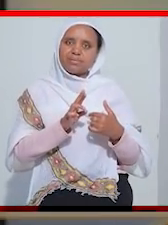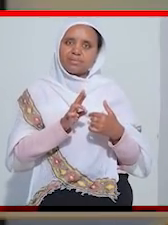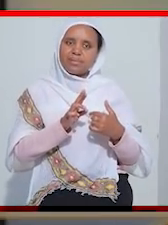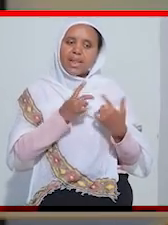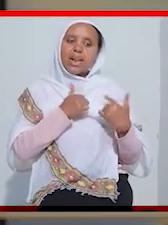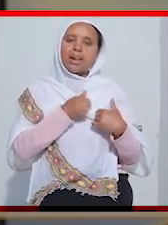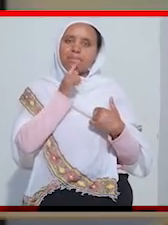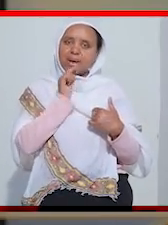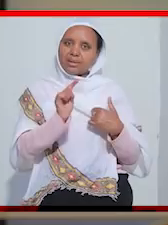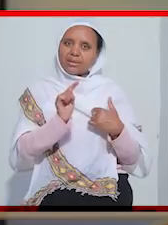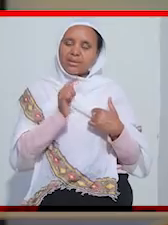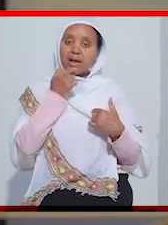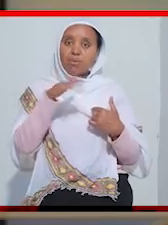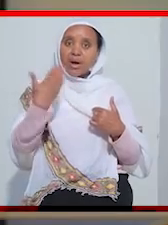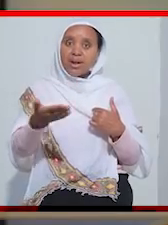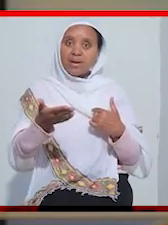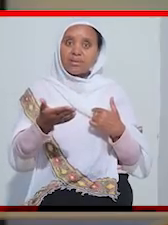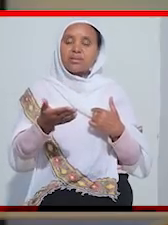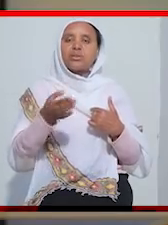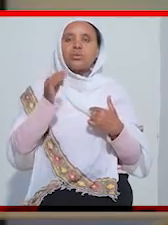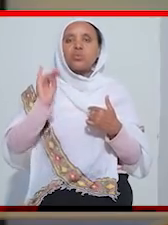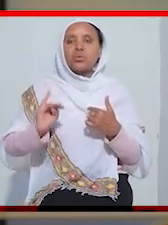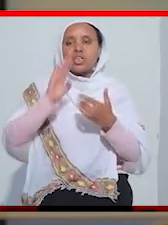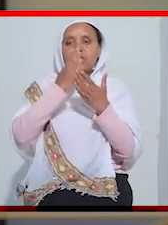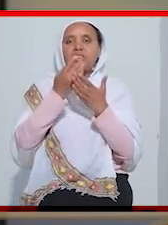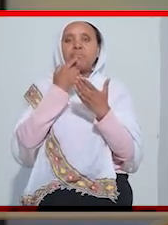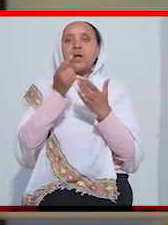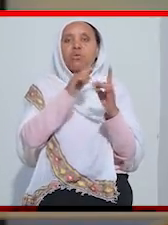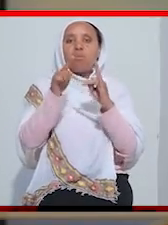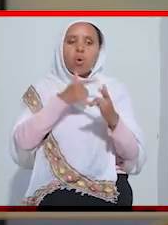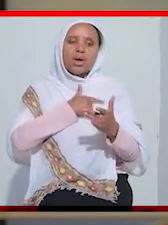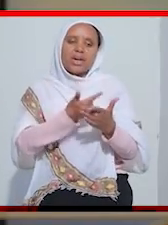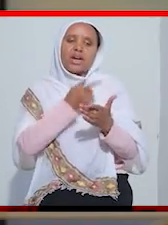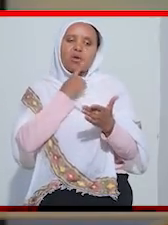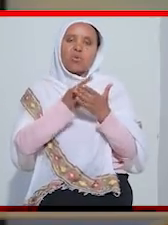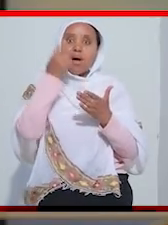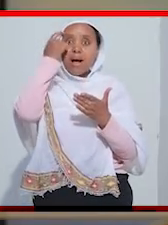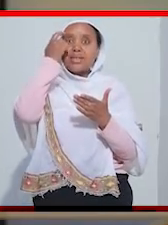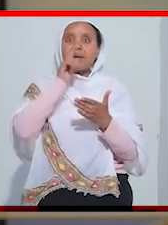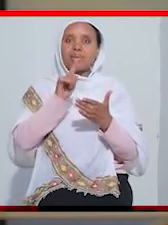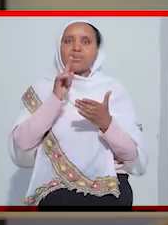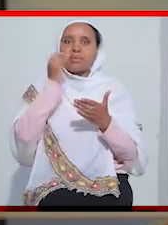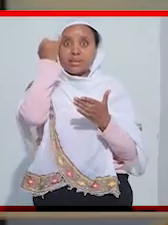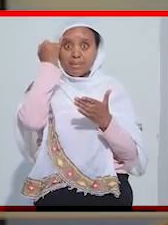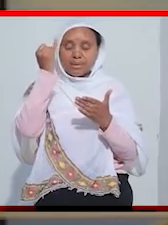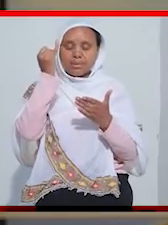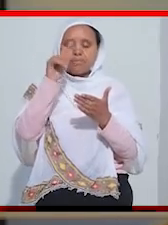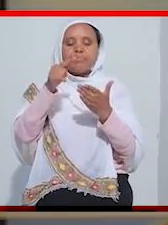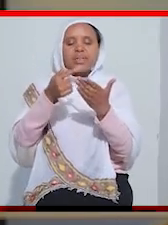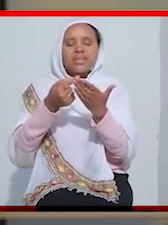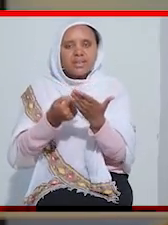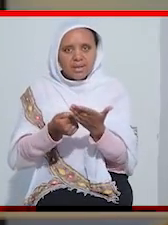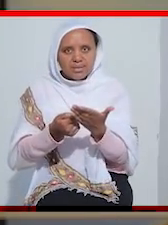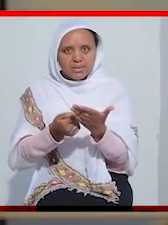የተባለች ልብ ናት፣ ልብ ናት ካለ በኋላ እዋል ውርንጭላ ልጅ የሚለው ደግሞ ህሊናን ነው፣ ሐሳብን